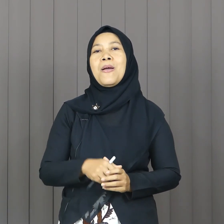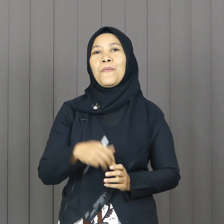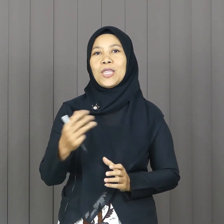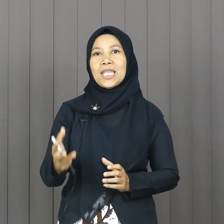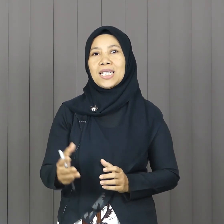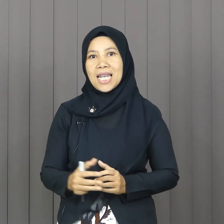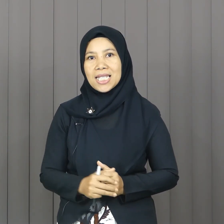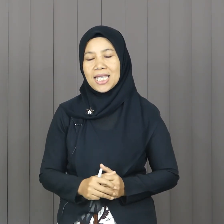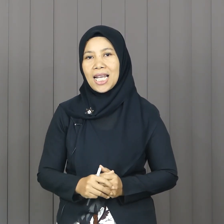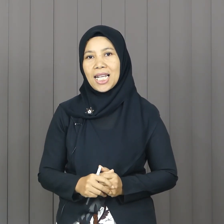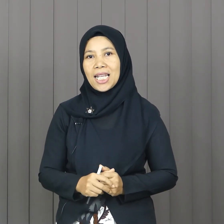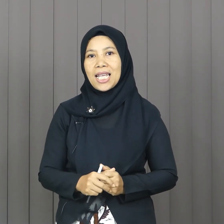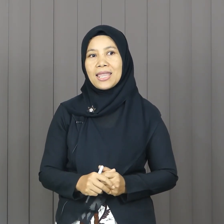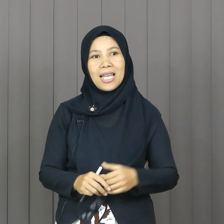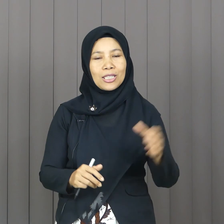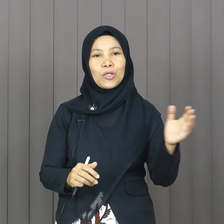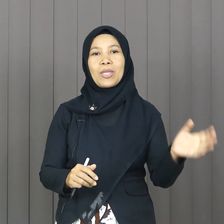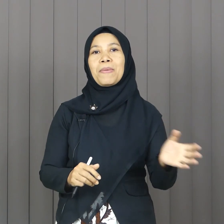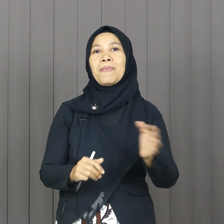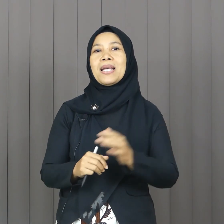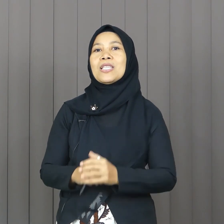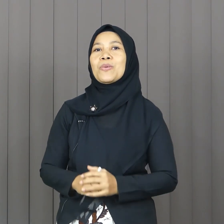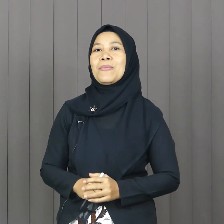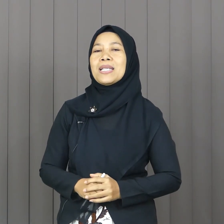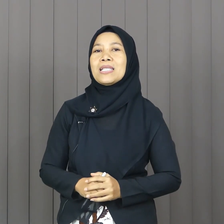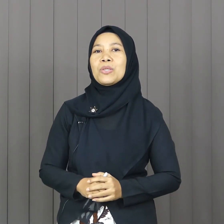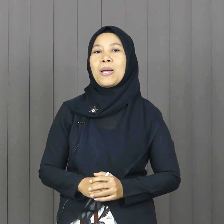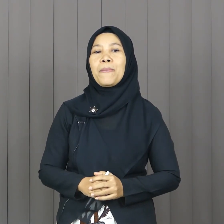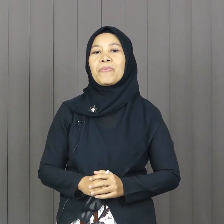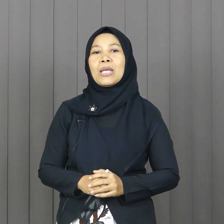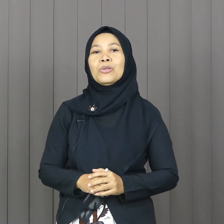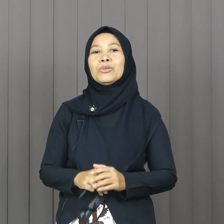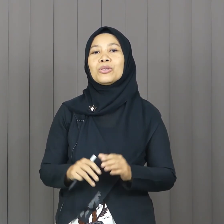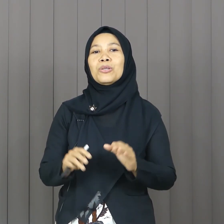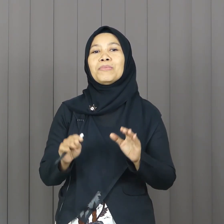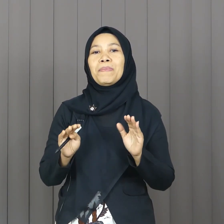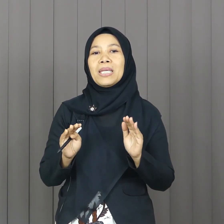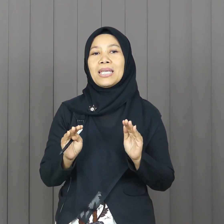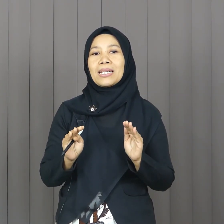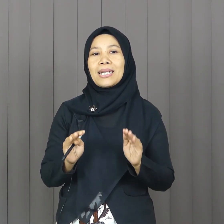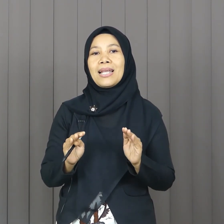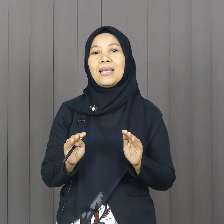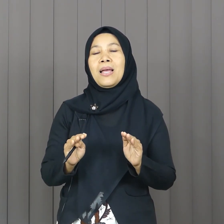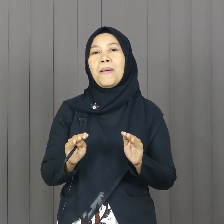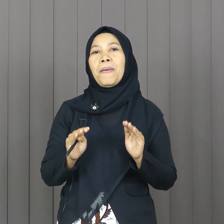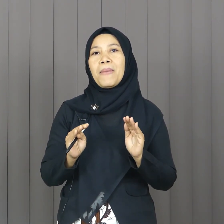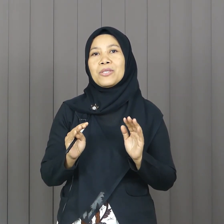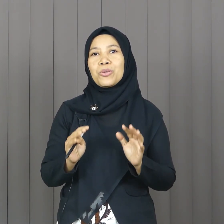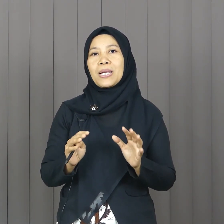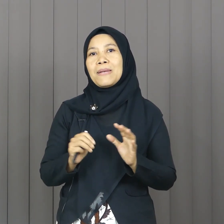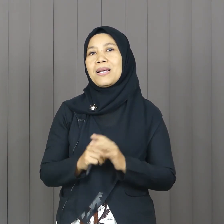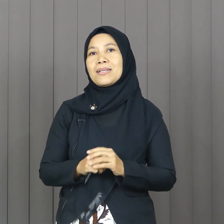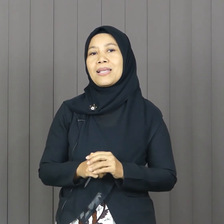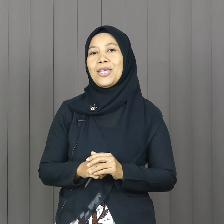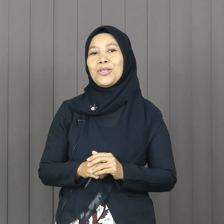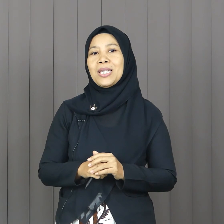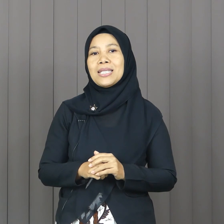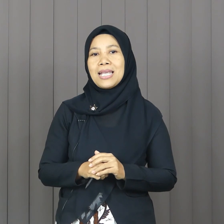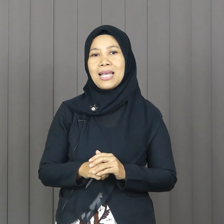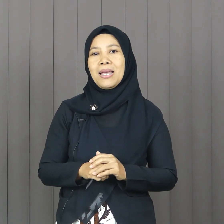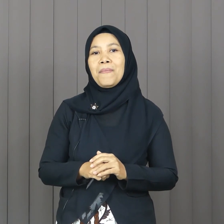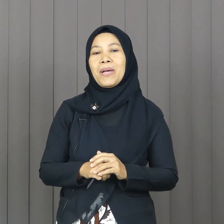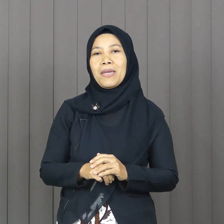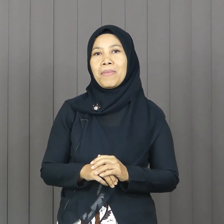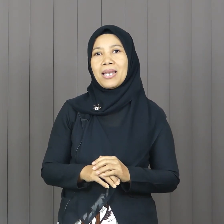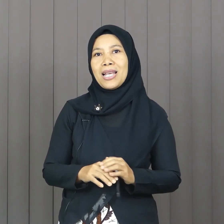semua, buat generasi yang akan datang, terutama mahasiswa-mahasiswa, untuk memikirkan memajukan bangsa